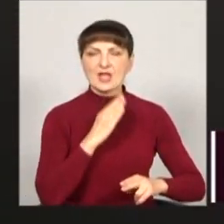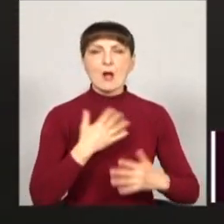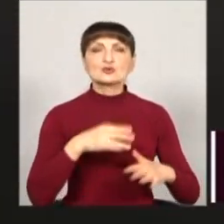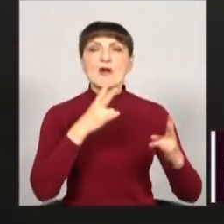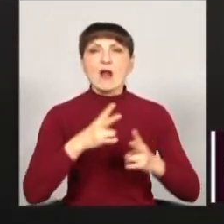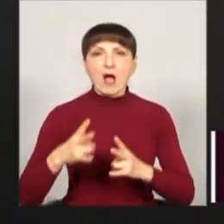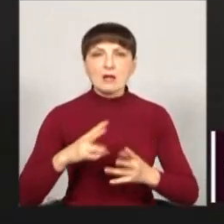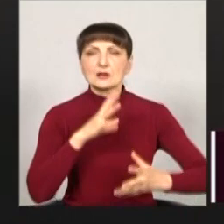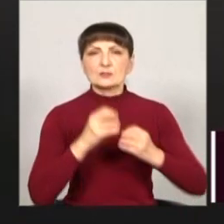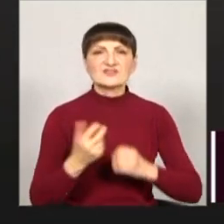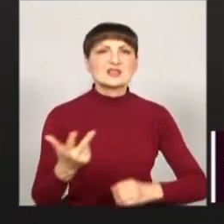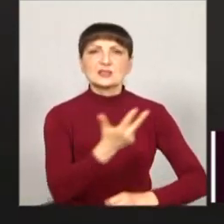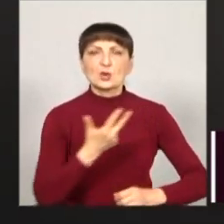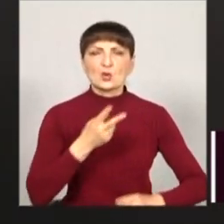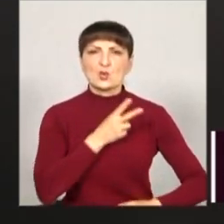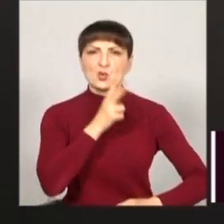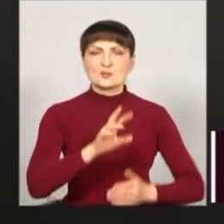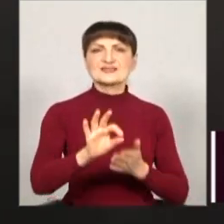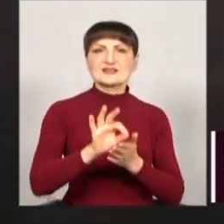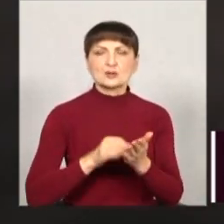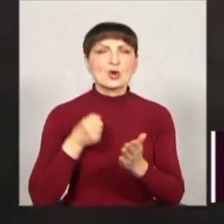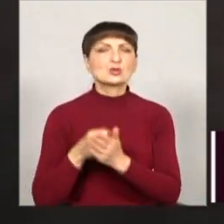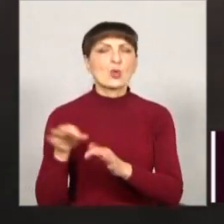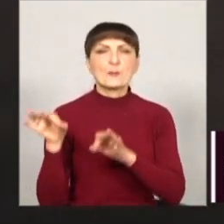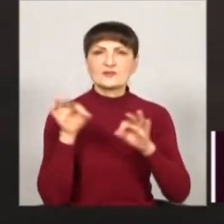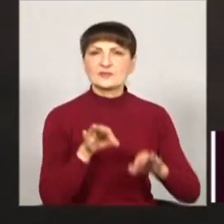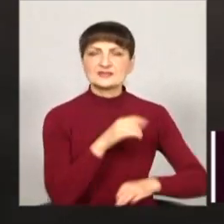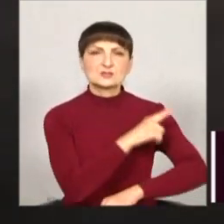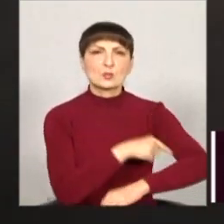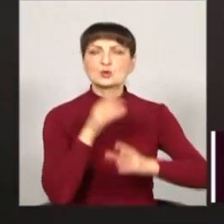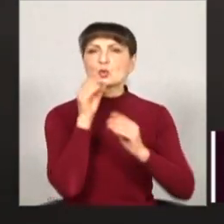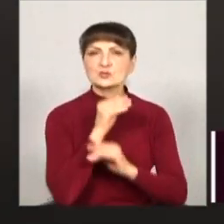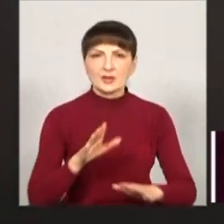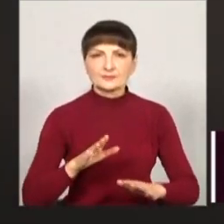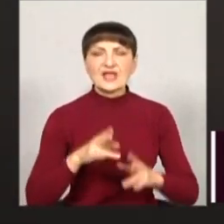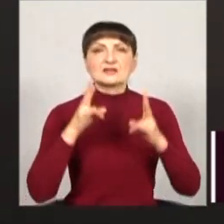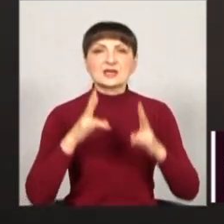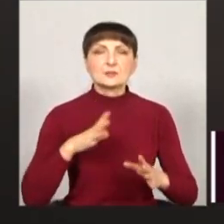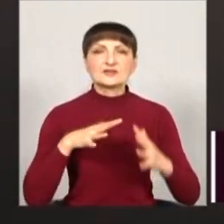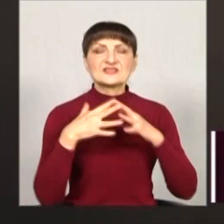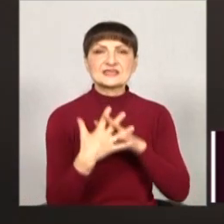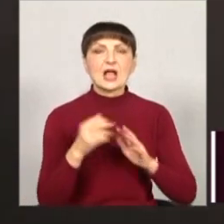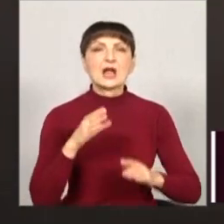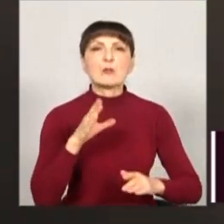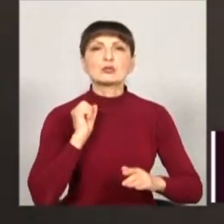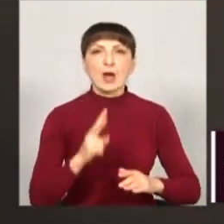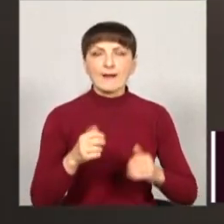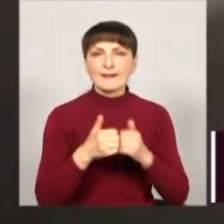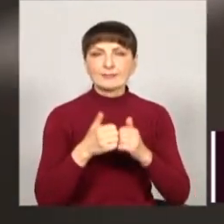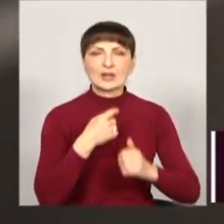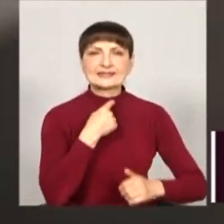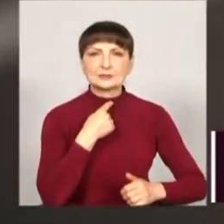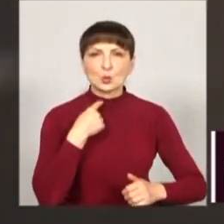полученных ран все трое скончались на месте до прибытия кареты скорой. Трагедия произошла в селе Карабулак близ